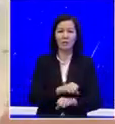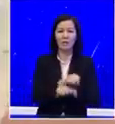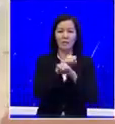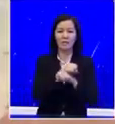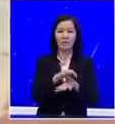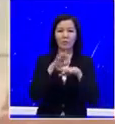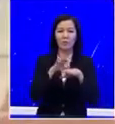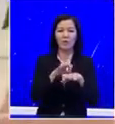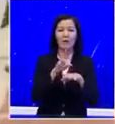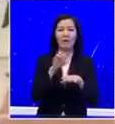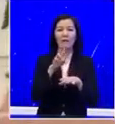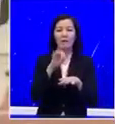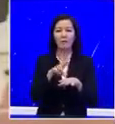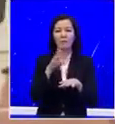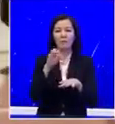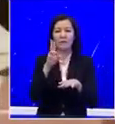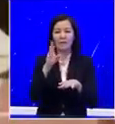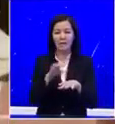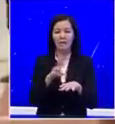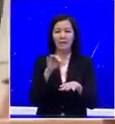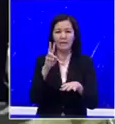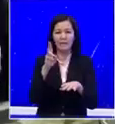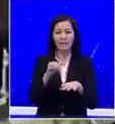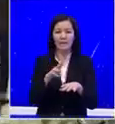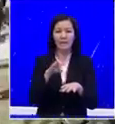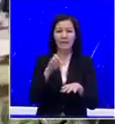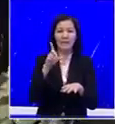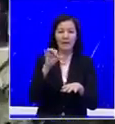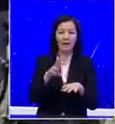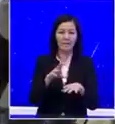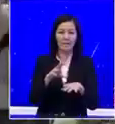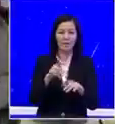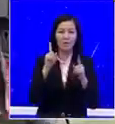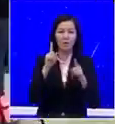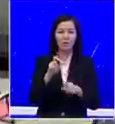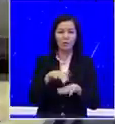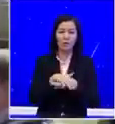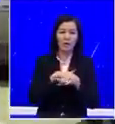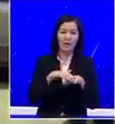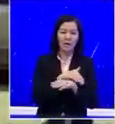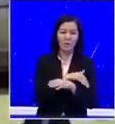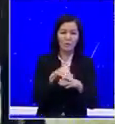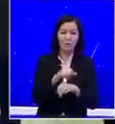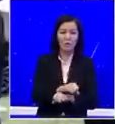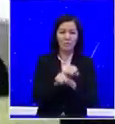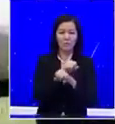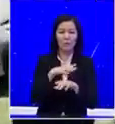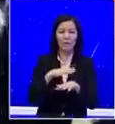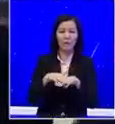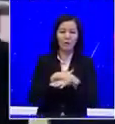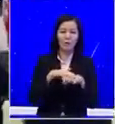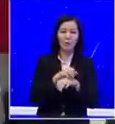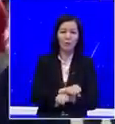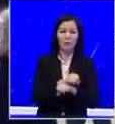өтті. Кентукки, Мэриленд, Мичиган, Огайо, Техас және Висконсинның жүздеген халқы қала көшелеріне шыққан. Тұрғындар